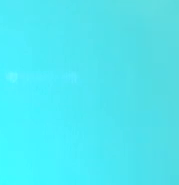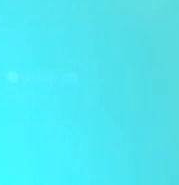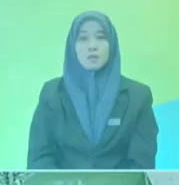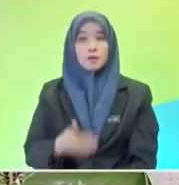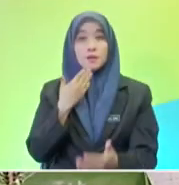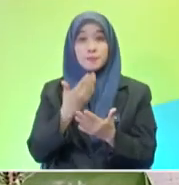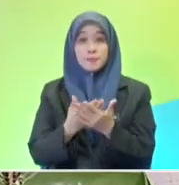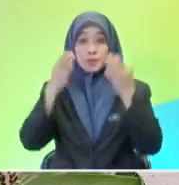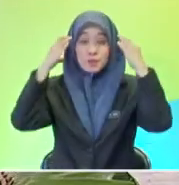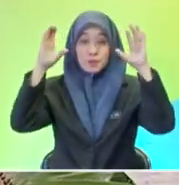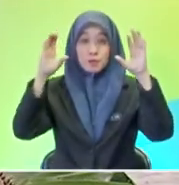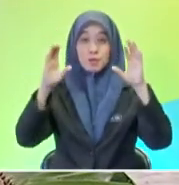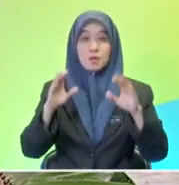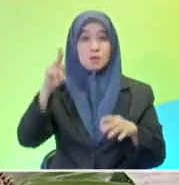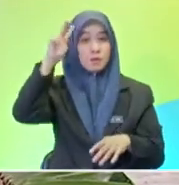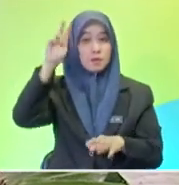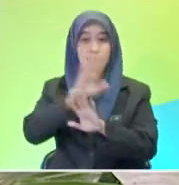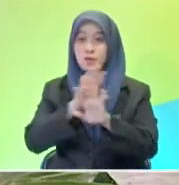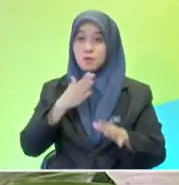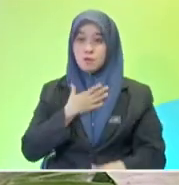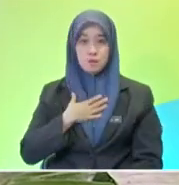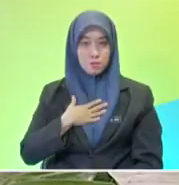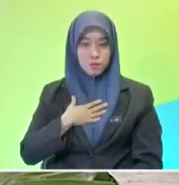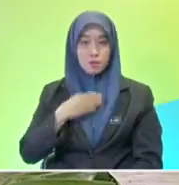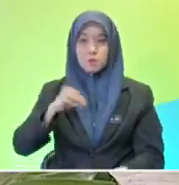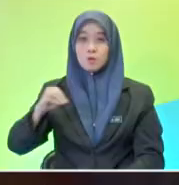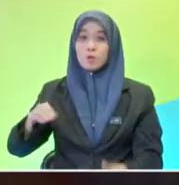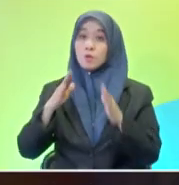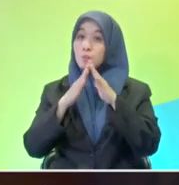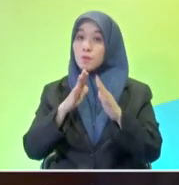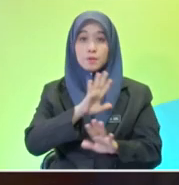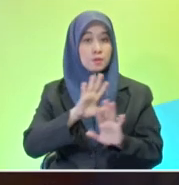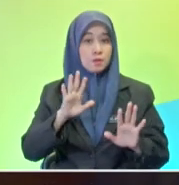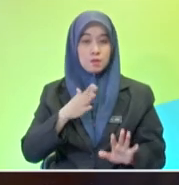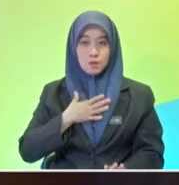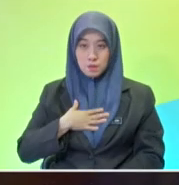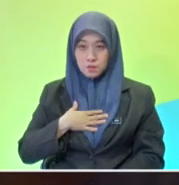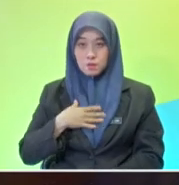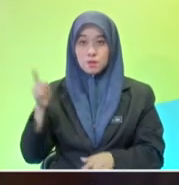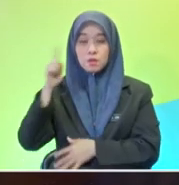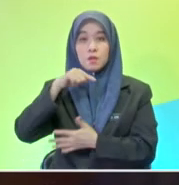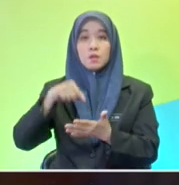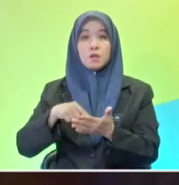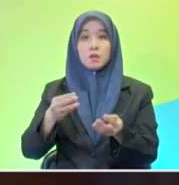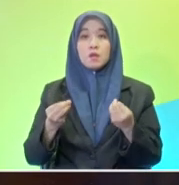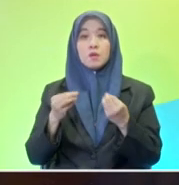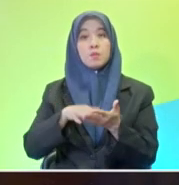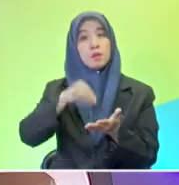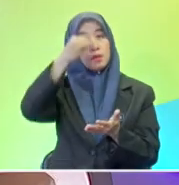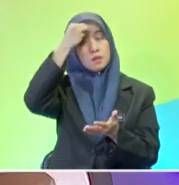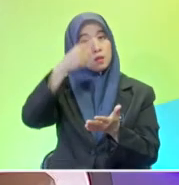Cikgu Krista Tak sabar murid-murid di rumah pun dah Tak sabar Cikgu hari ini kita nak belajar apa Cikgu okey hari ini kita nak